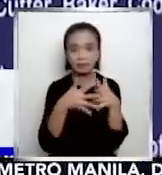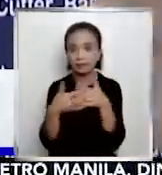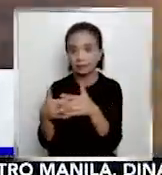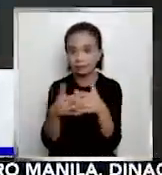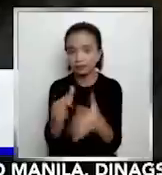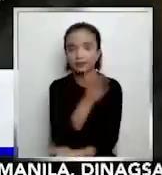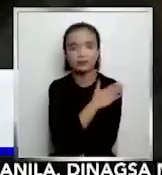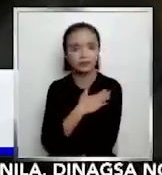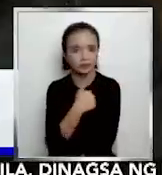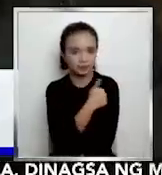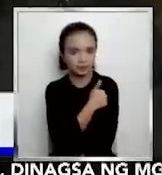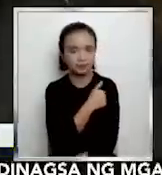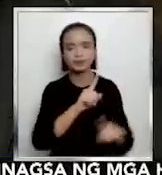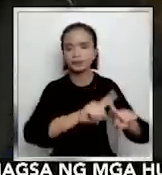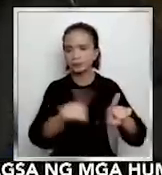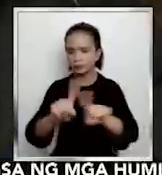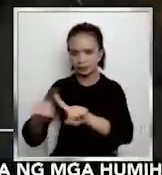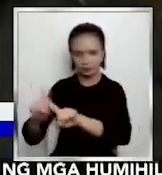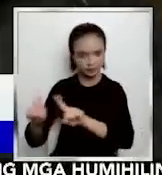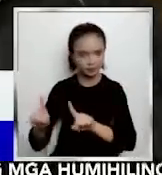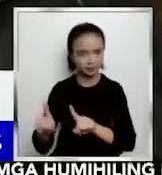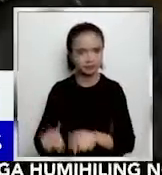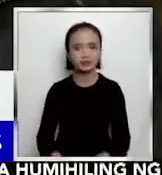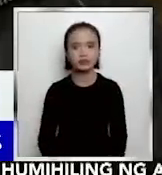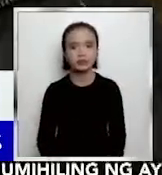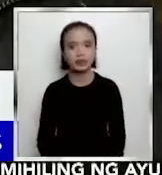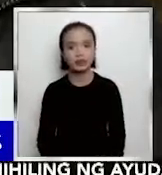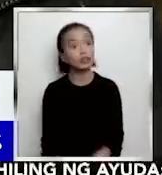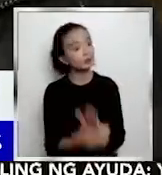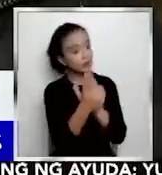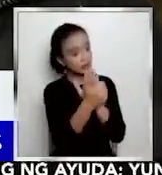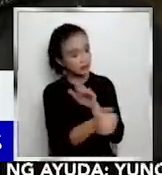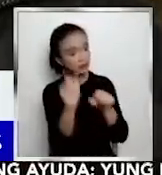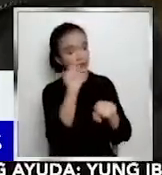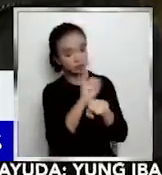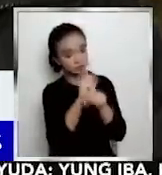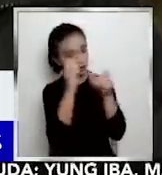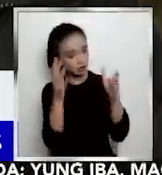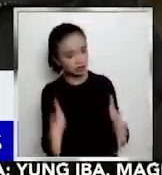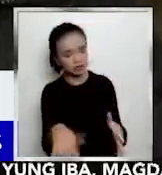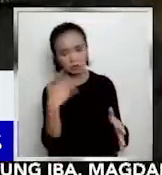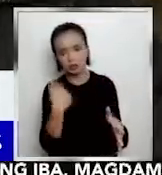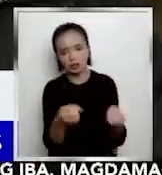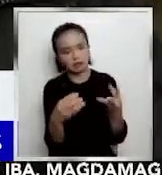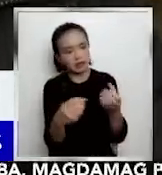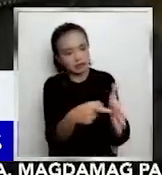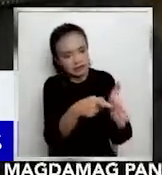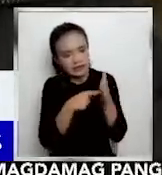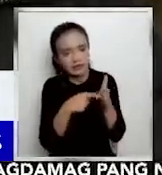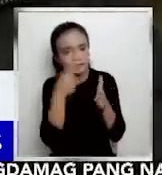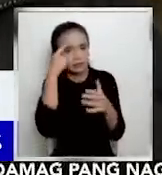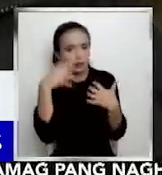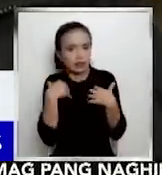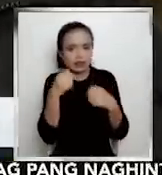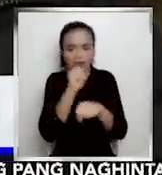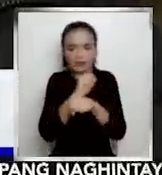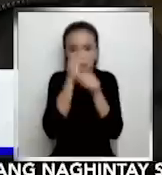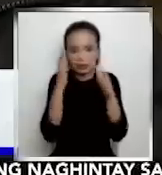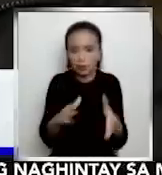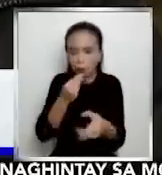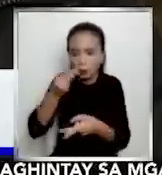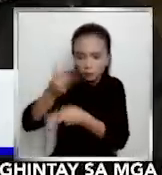pa. Alam mo, skilled workers, no? Malaki ang demand for our healthcare workers, our caregivers,